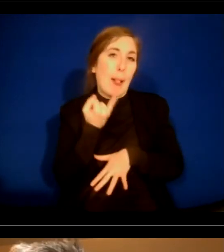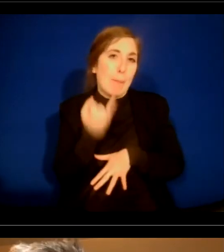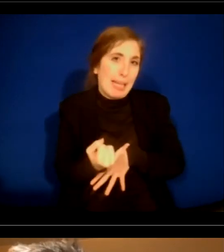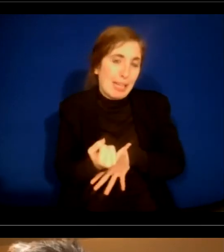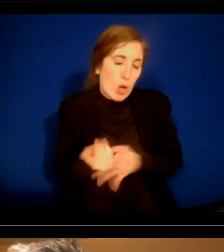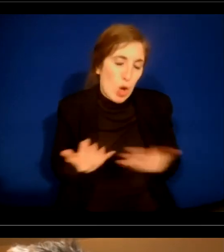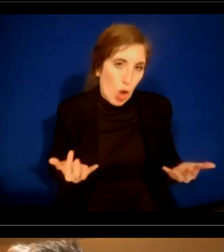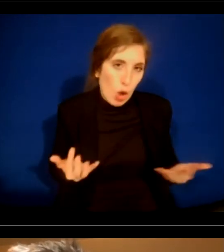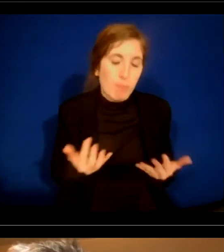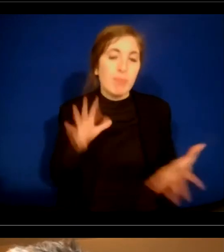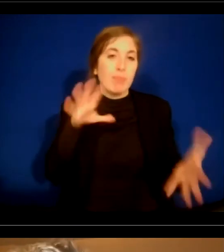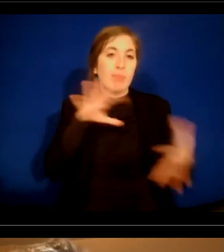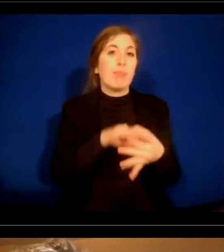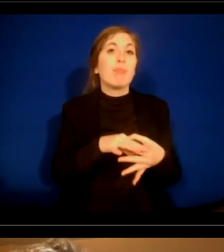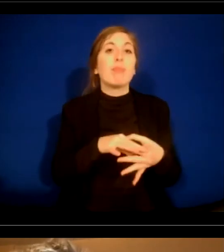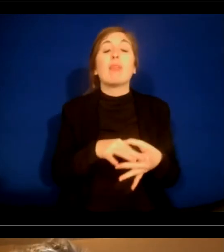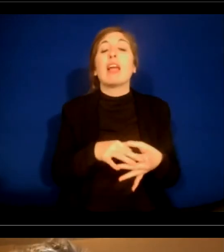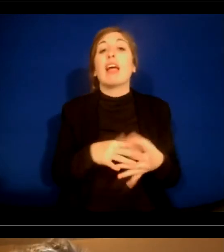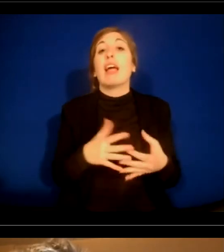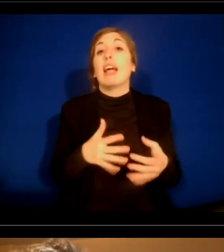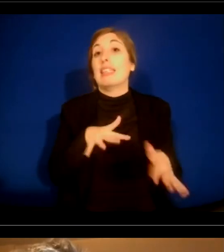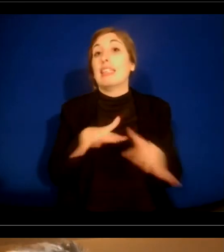complessa, la complessità, ecco.